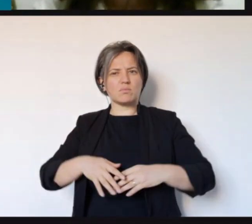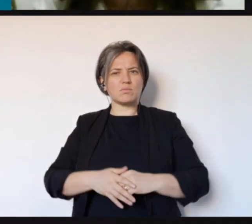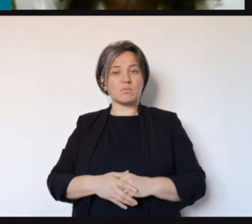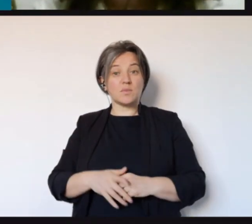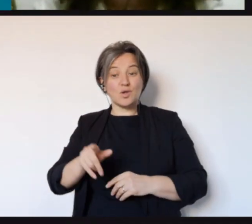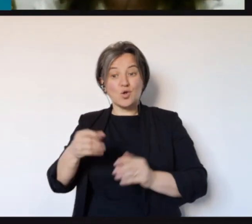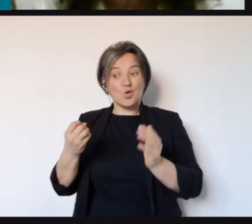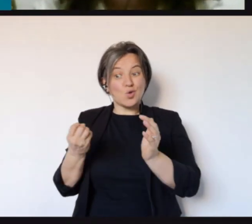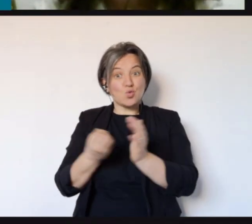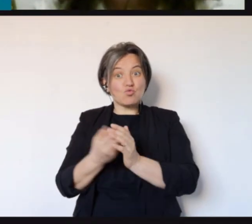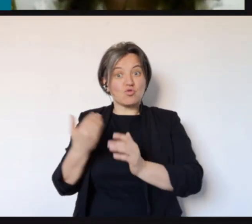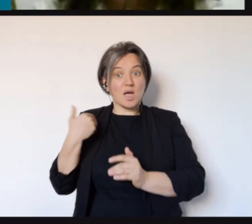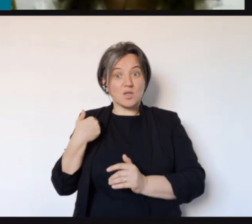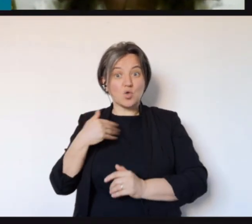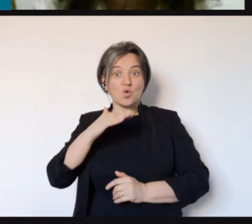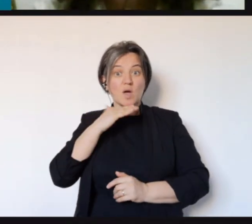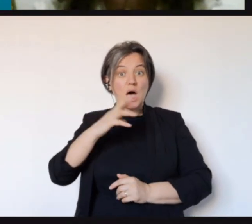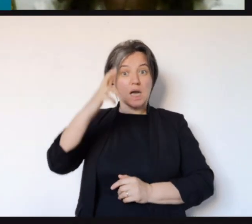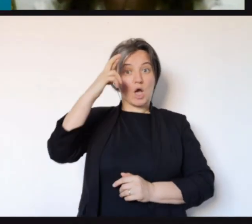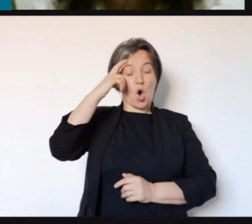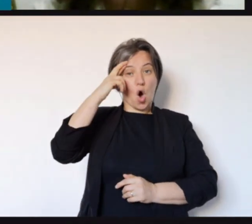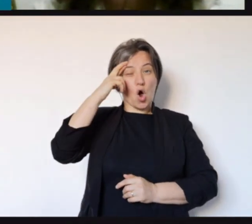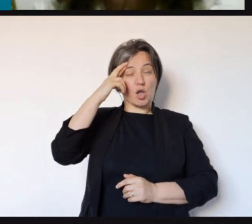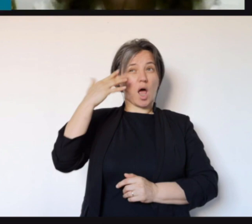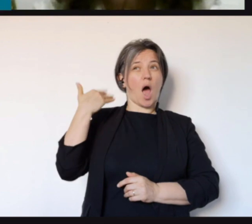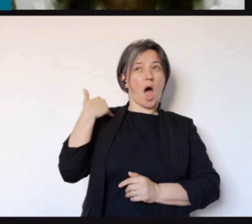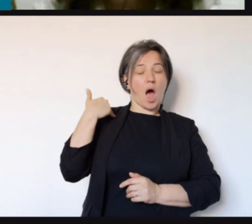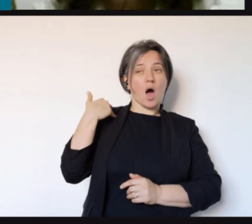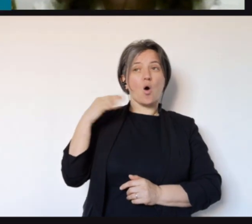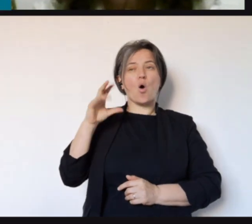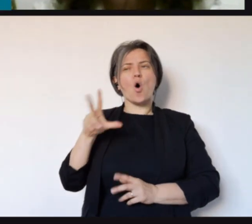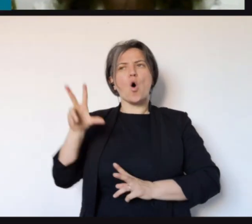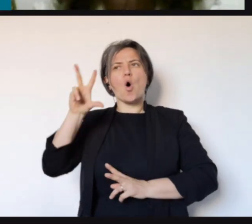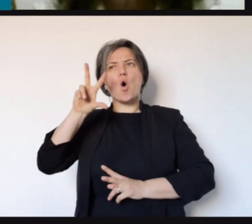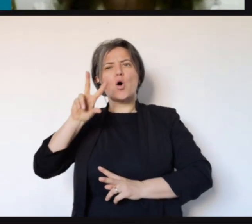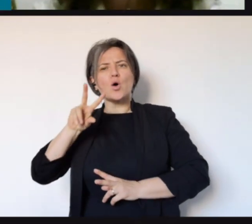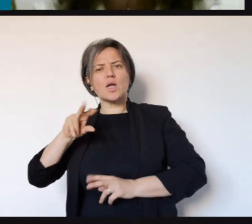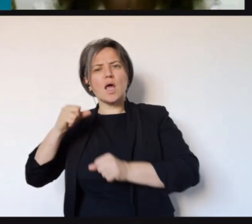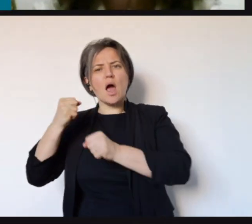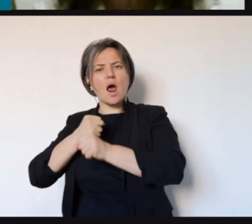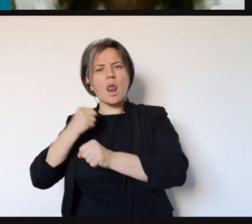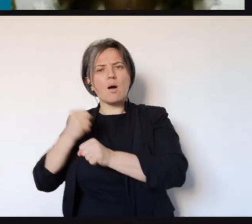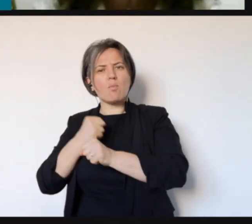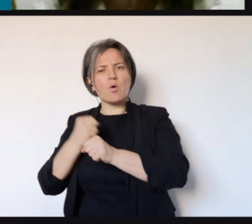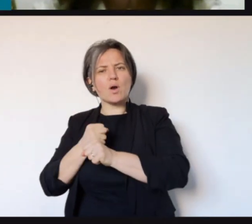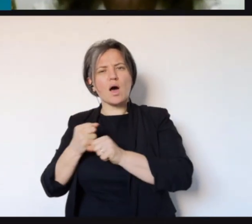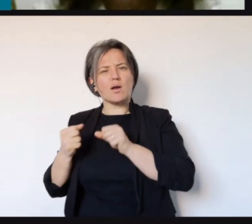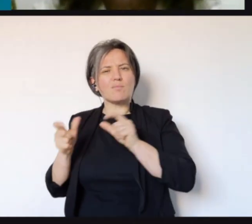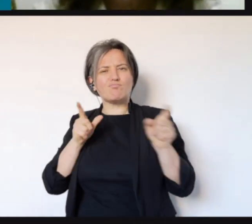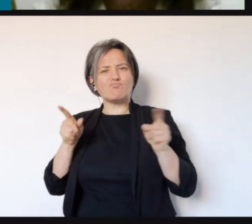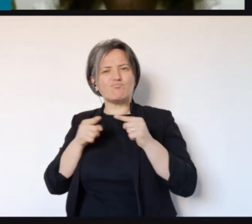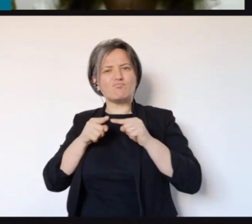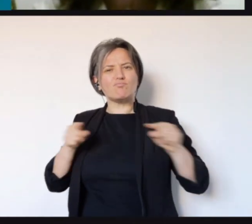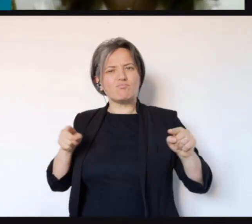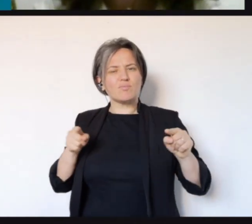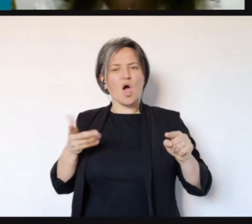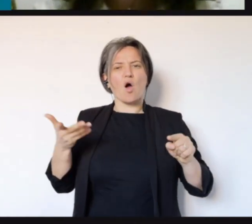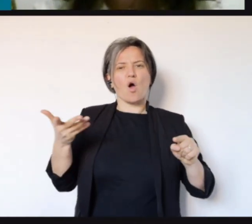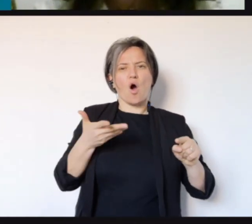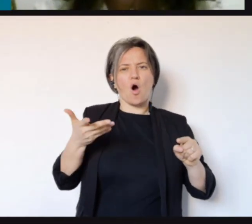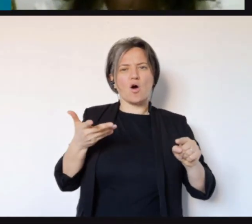Considerando quello che è successo, ci è sufficiente ricordare o è necessario rielaborare? Che cosa e